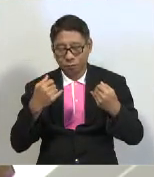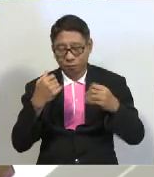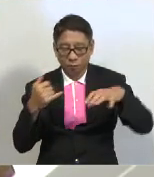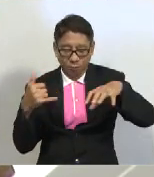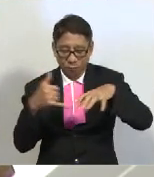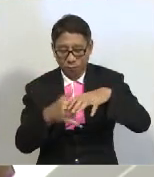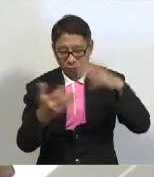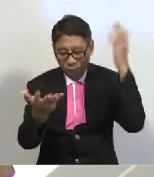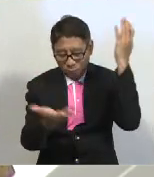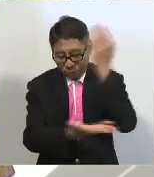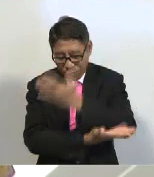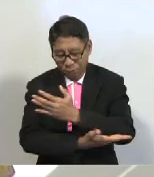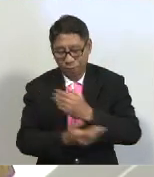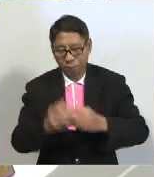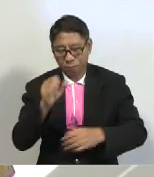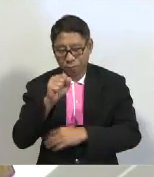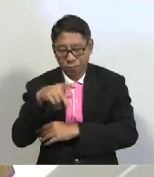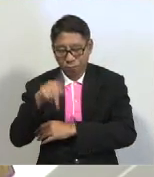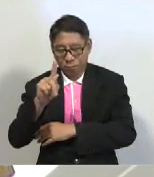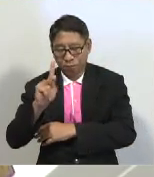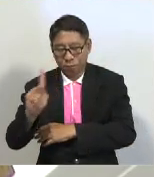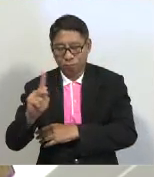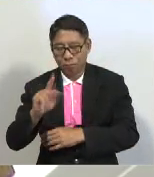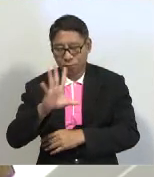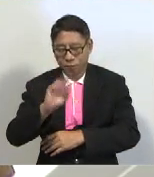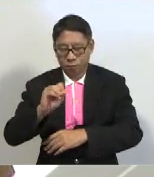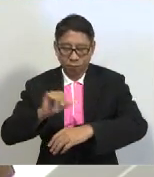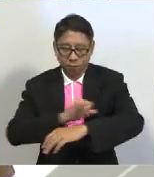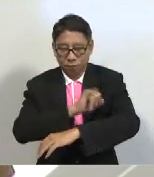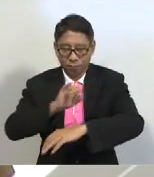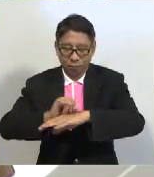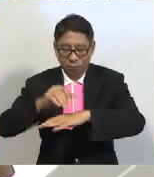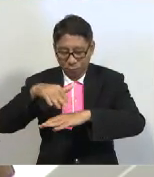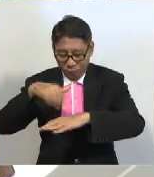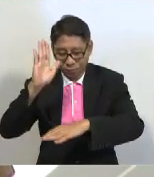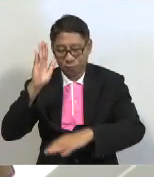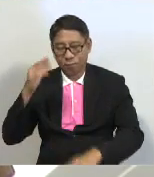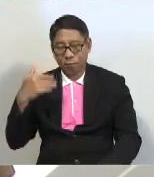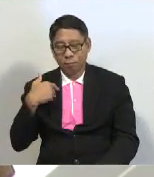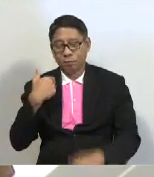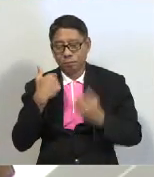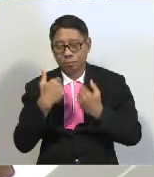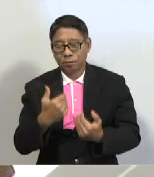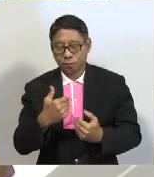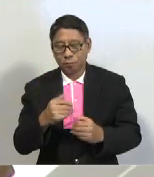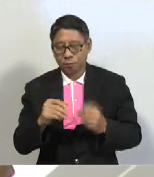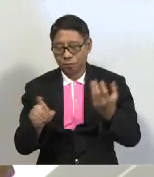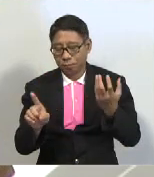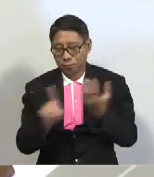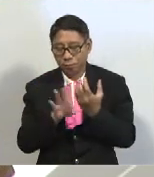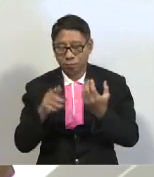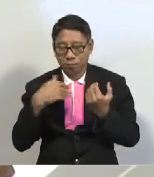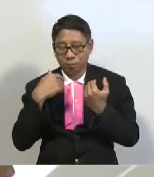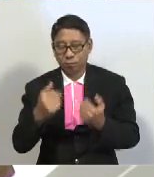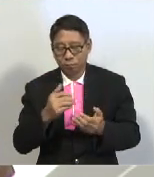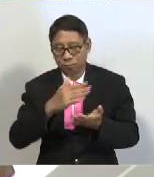พื้นที่สปก.เกินกว่า50ไร่ขึ้นไปและไม่มีคุณสมบัติที่จะ